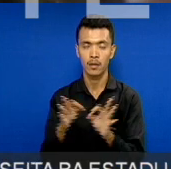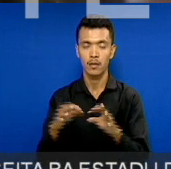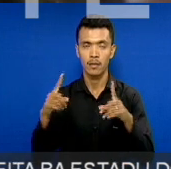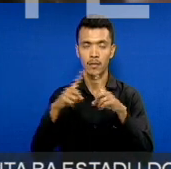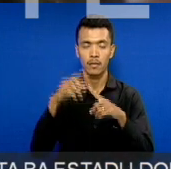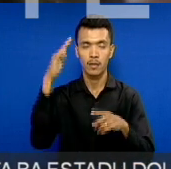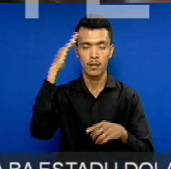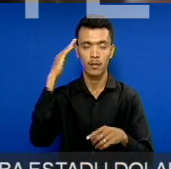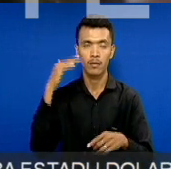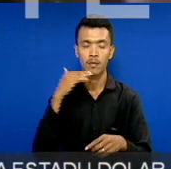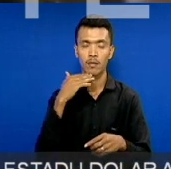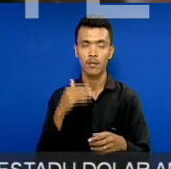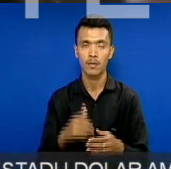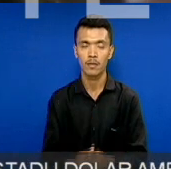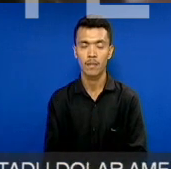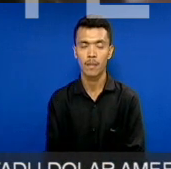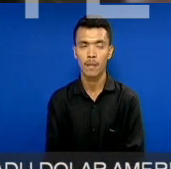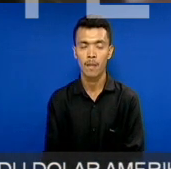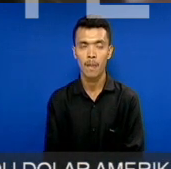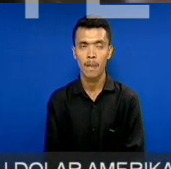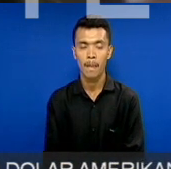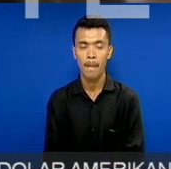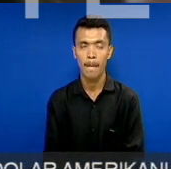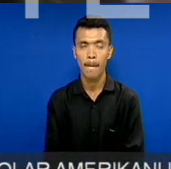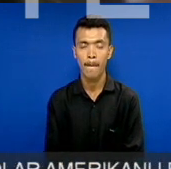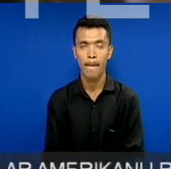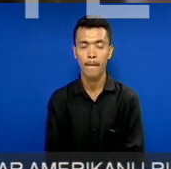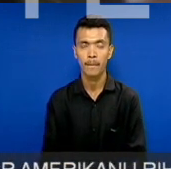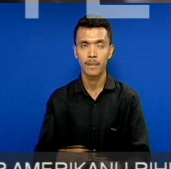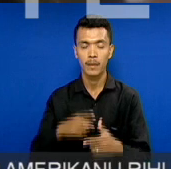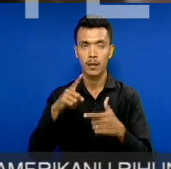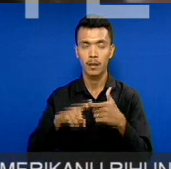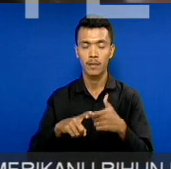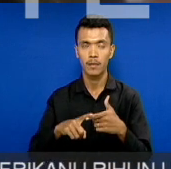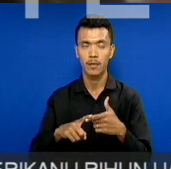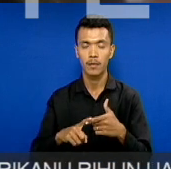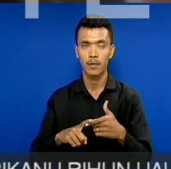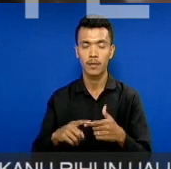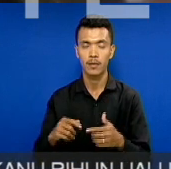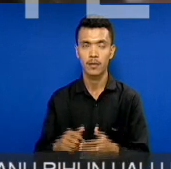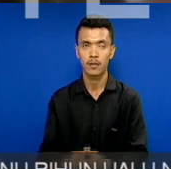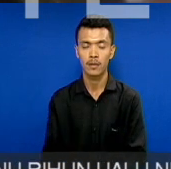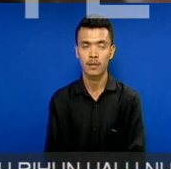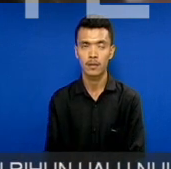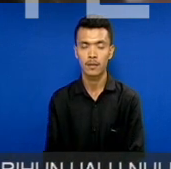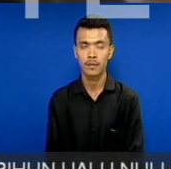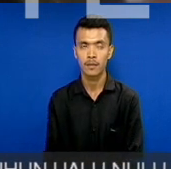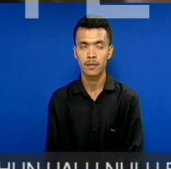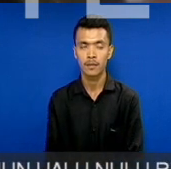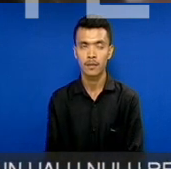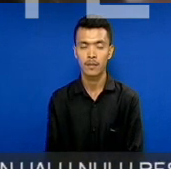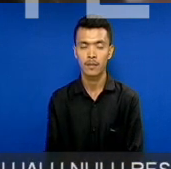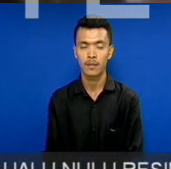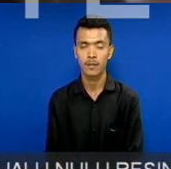iha tangki lara, heladet nedet, tamba nia tarili husi ahi. Depois, segundo projeto nebe iha fisiku nian, ho ida